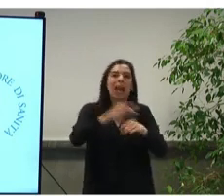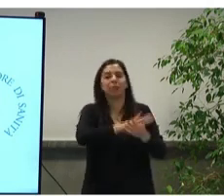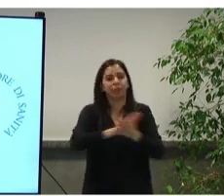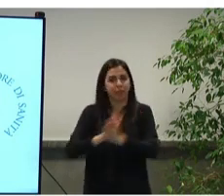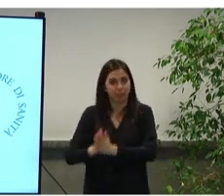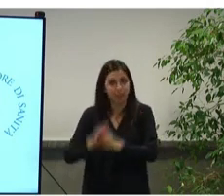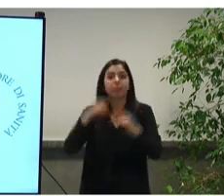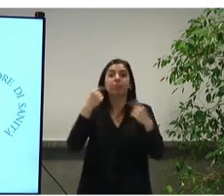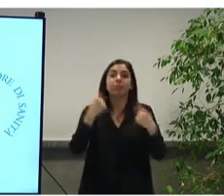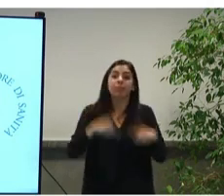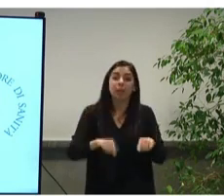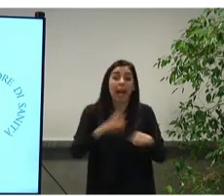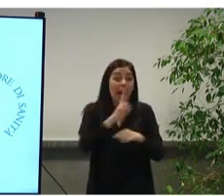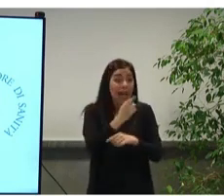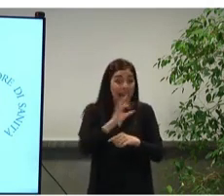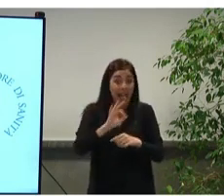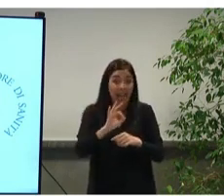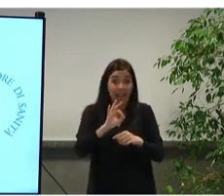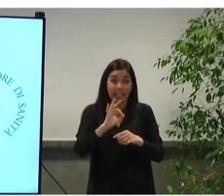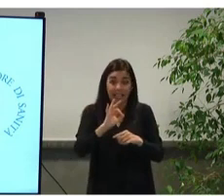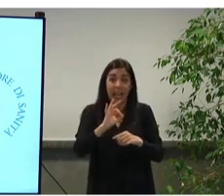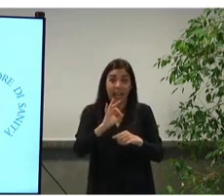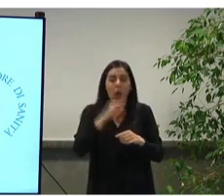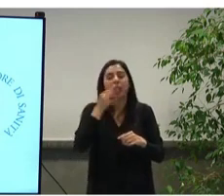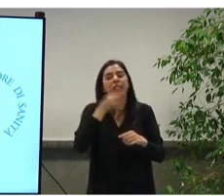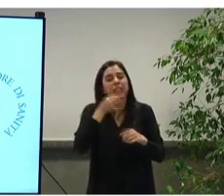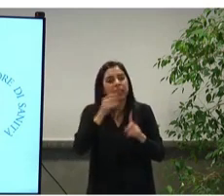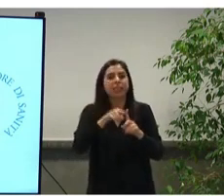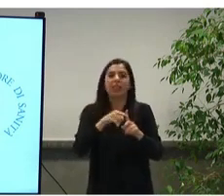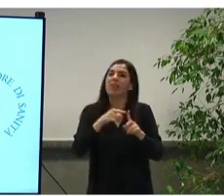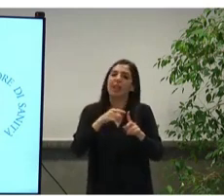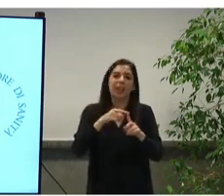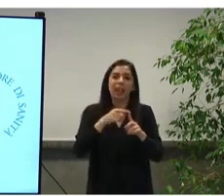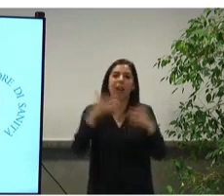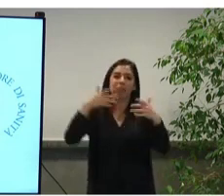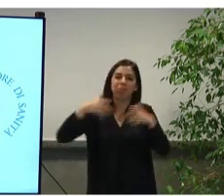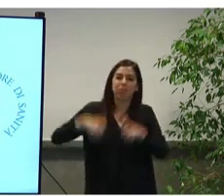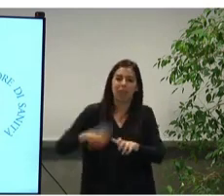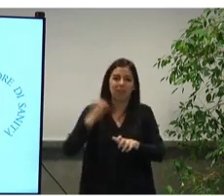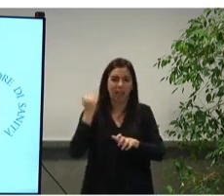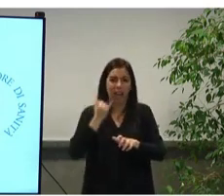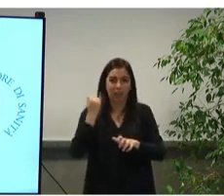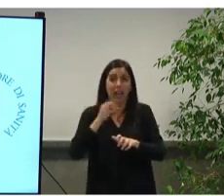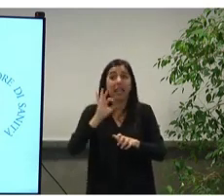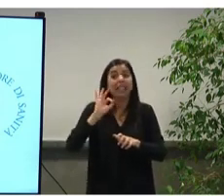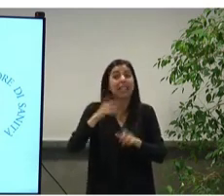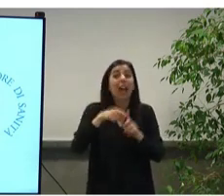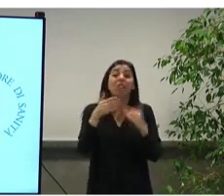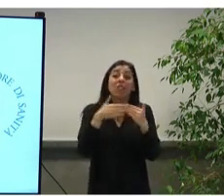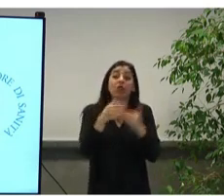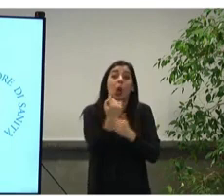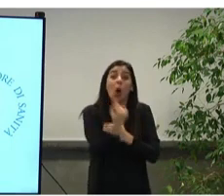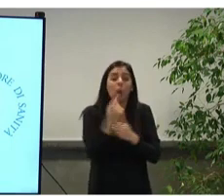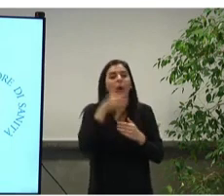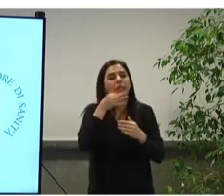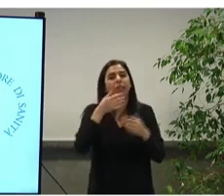basso R0, più è vicino a 0 e più è veloce la decrescita. Se è sotto soglia ma vicino a 1, l'epidemia decresce ma